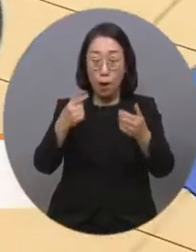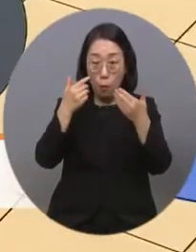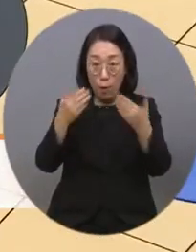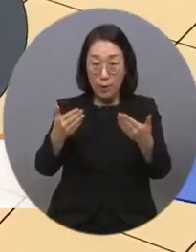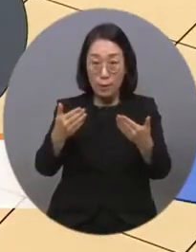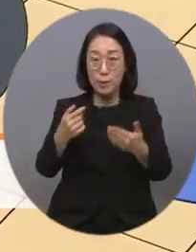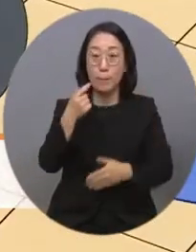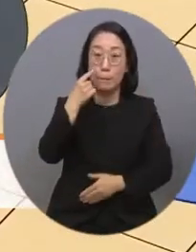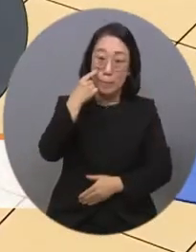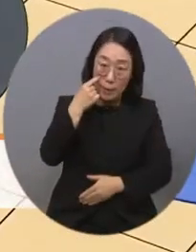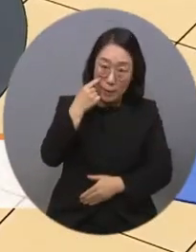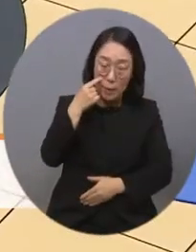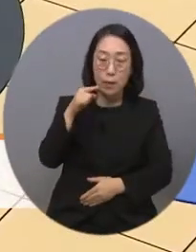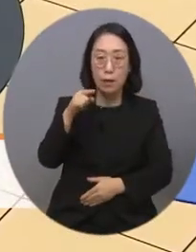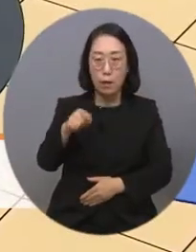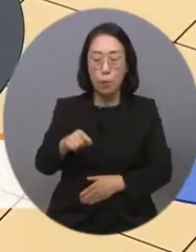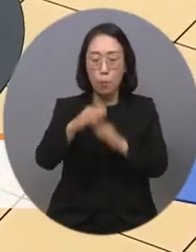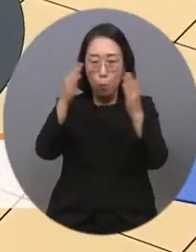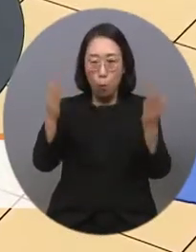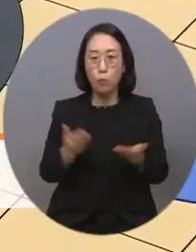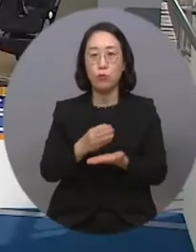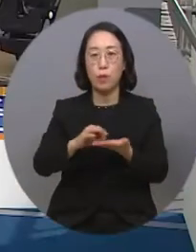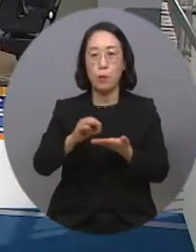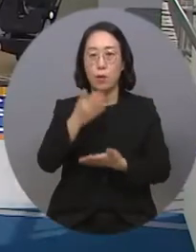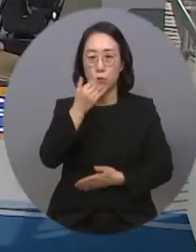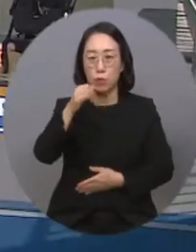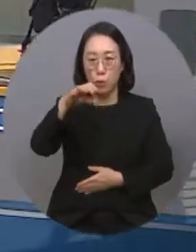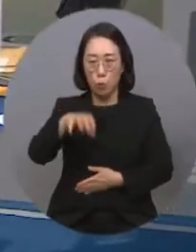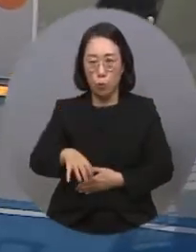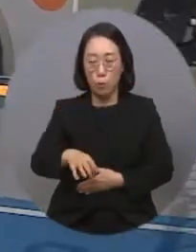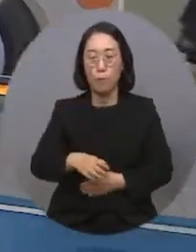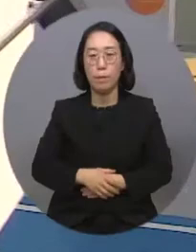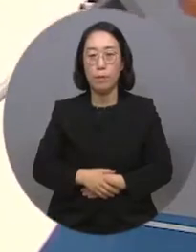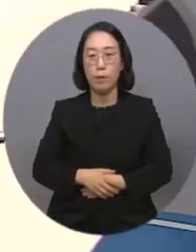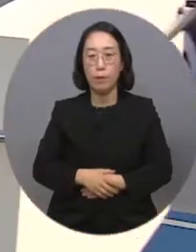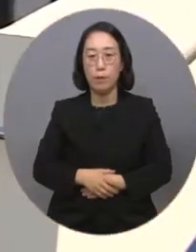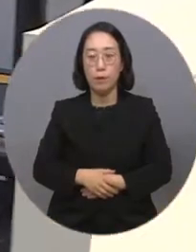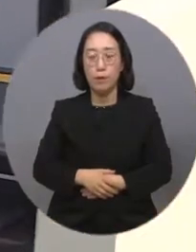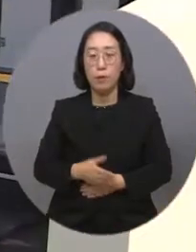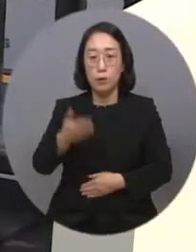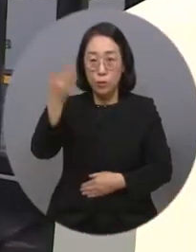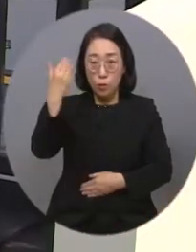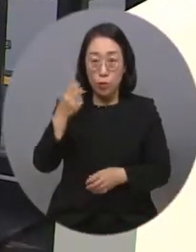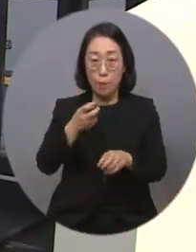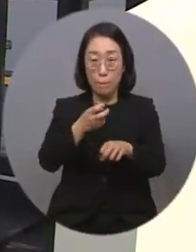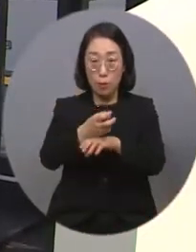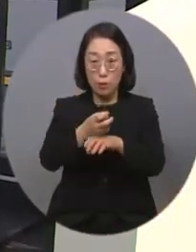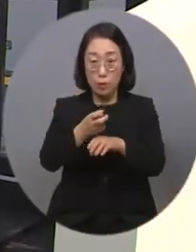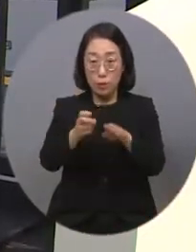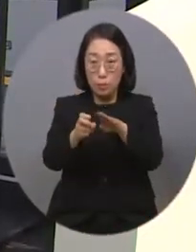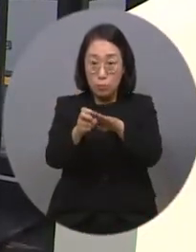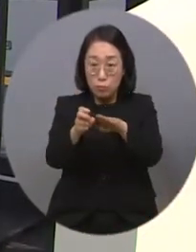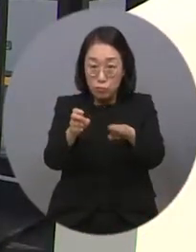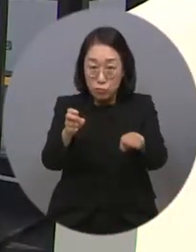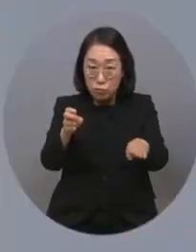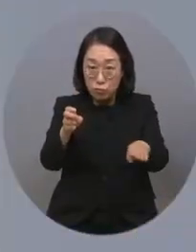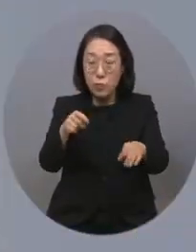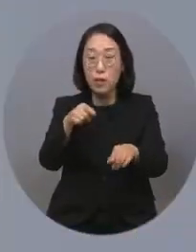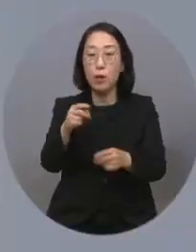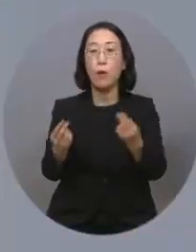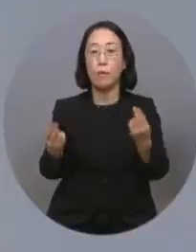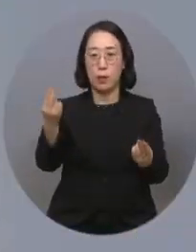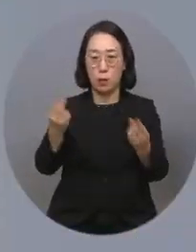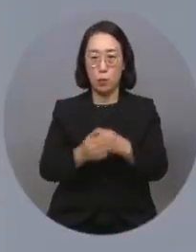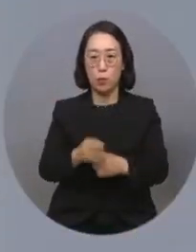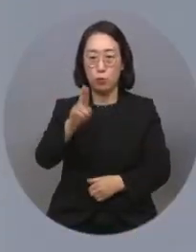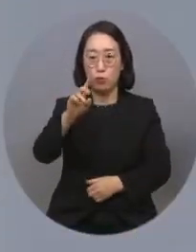이용할 수 있는 공간으로 구성됐습니다 또한 기존 운행되고 있는 저상 버스 와 비교해 보며 유니버설